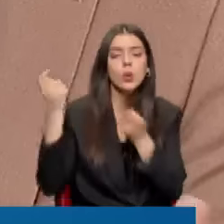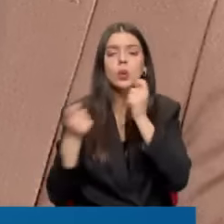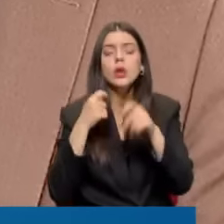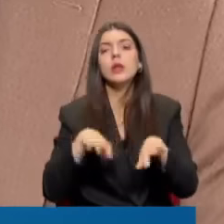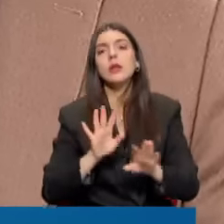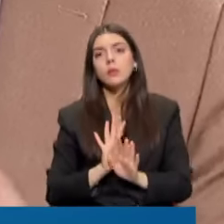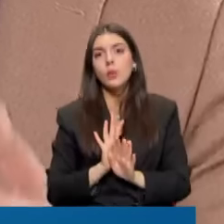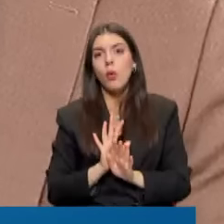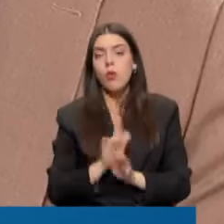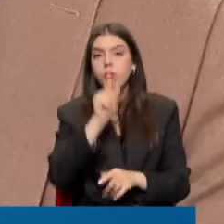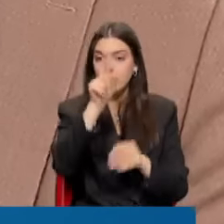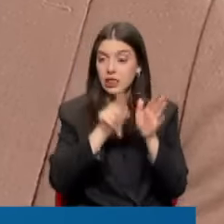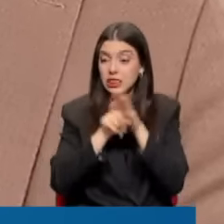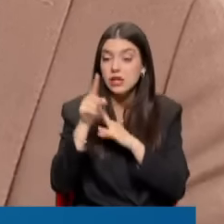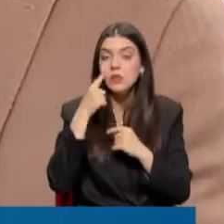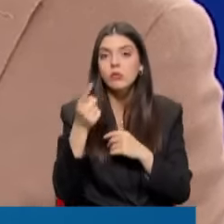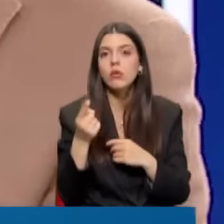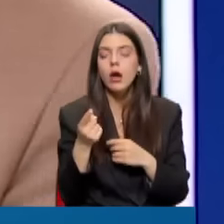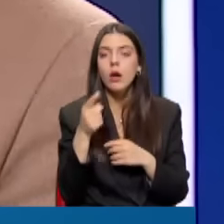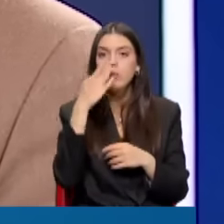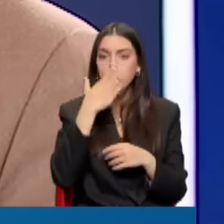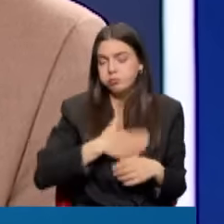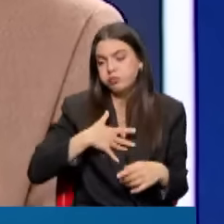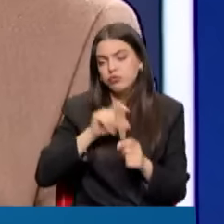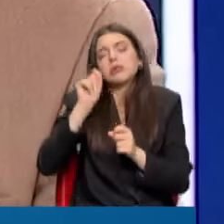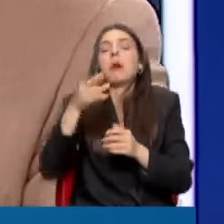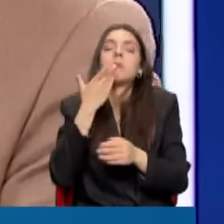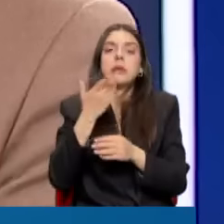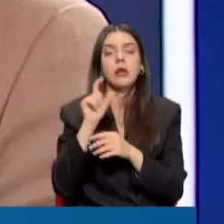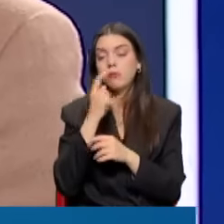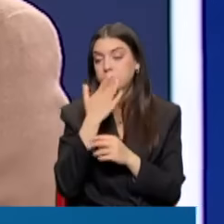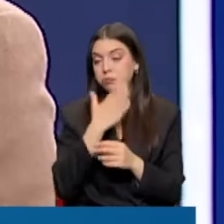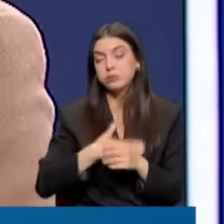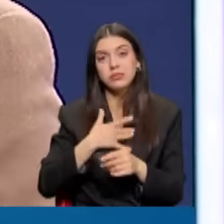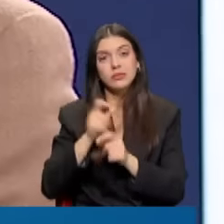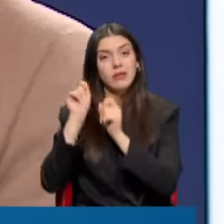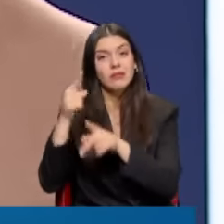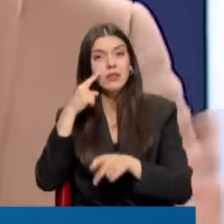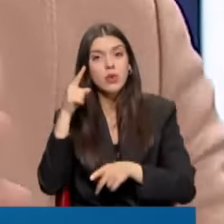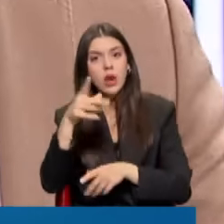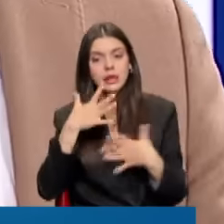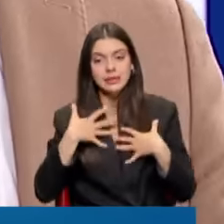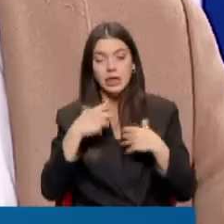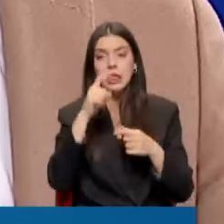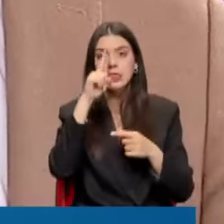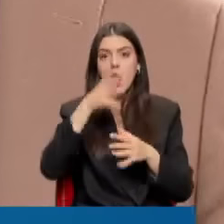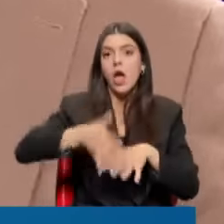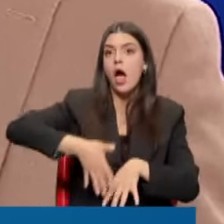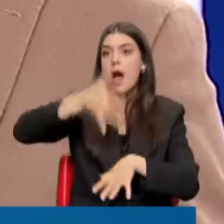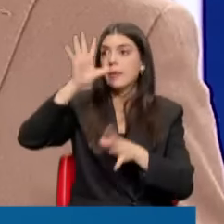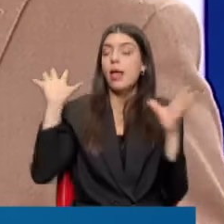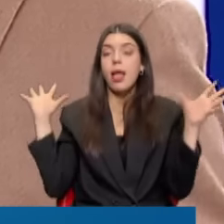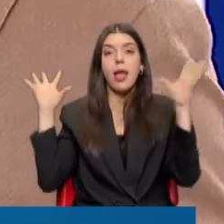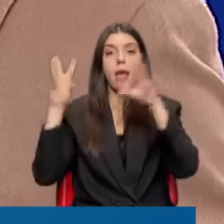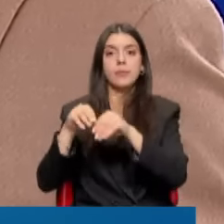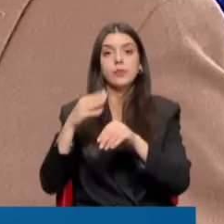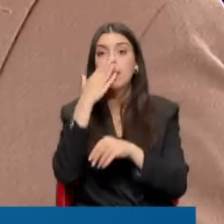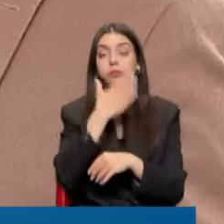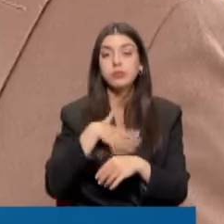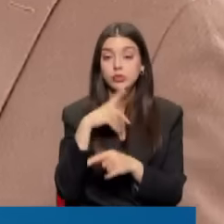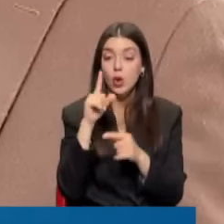bu s Bu gelişme karşısında Çünkü Örneğin Bursa'daki Şehir Hastanesi bütün kentin sağlık sistemini tek bir Binay yıkıyorsunuz Bursa'nın